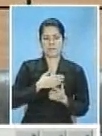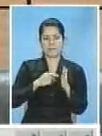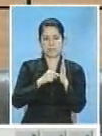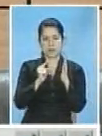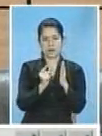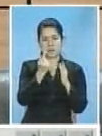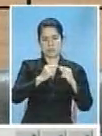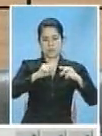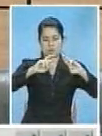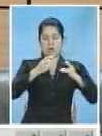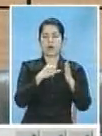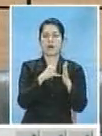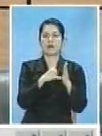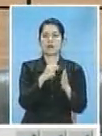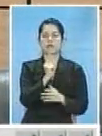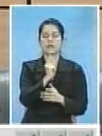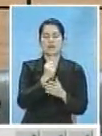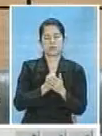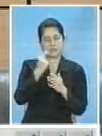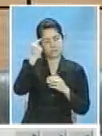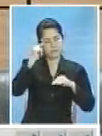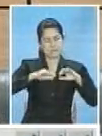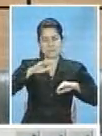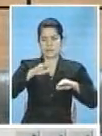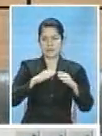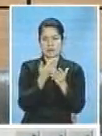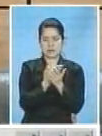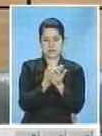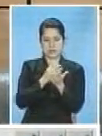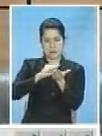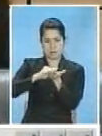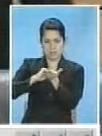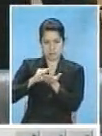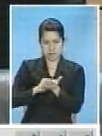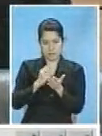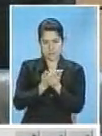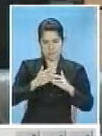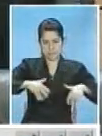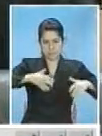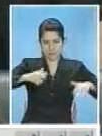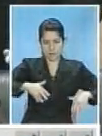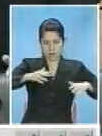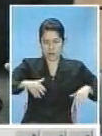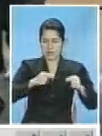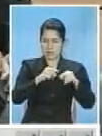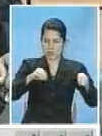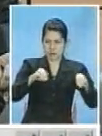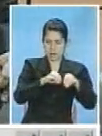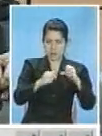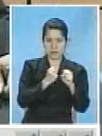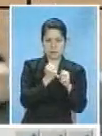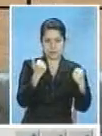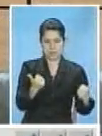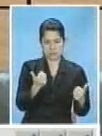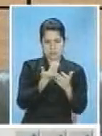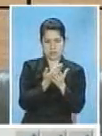ง่ายๆเลยครับว่าท่านบอกว่าประมาณการจัดเก็บรายได้สุทธิในปีที่จะถึงเนี้ยนะครับท่านตั้งไว้ประมาณ2